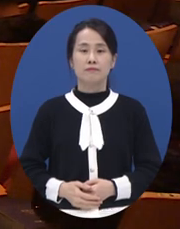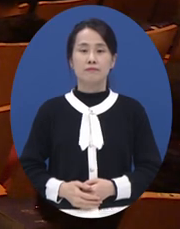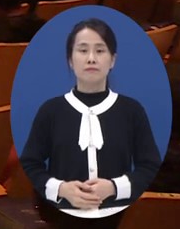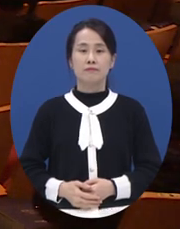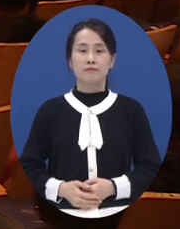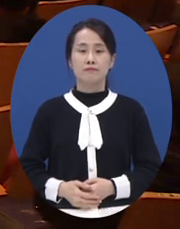으